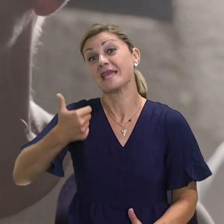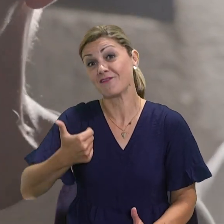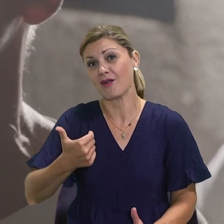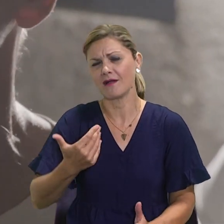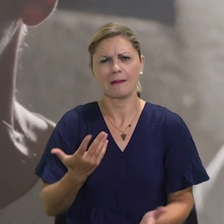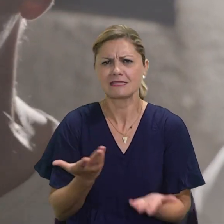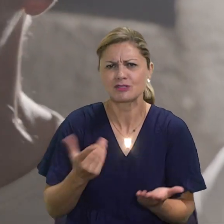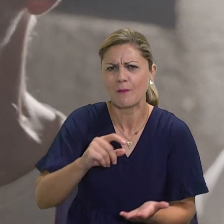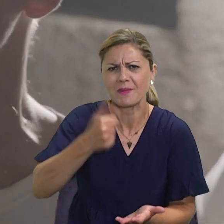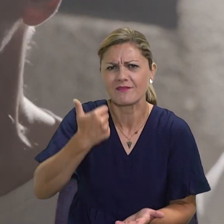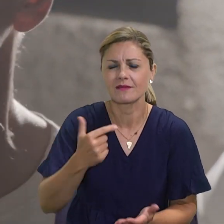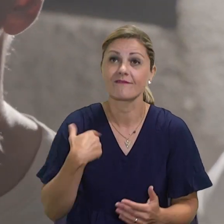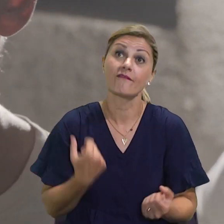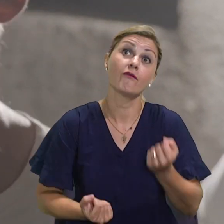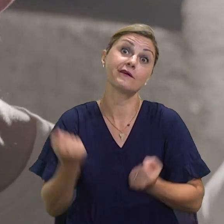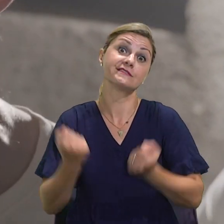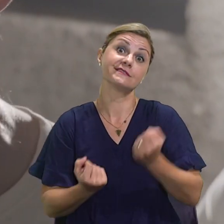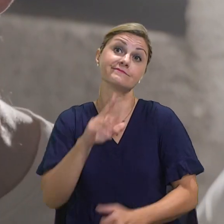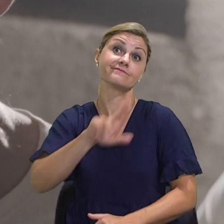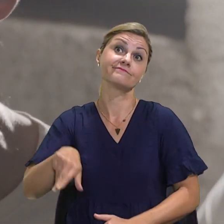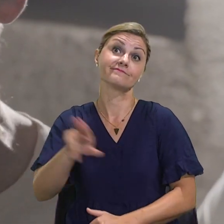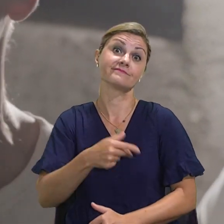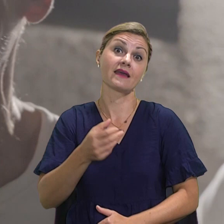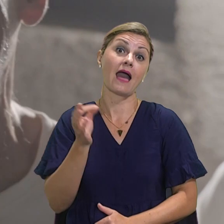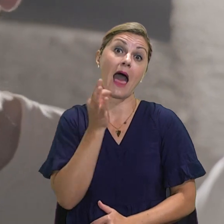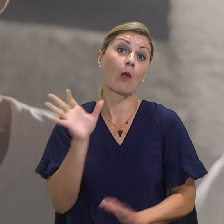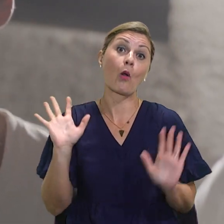pivo, bilo bi još bolje. Zašto ne pijete pivo? Pozim.